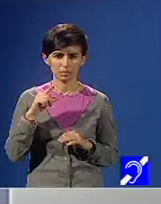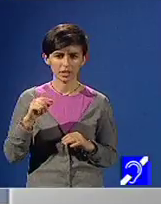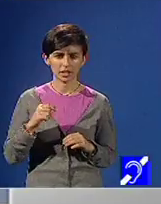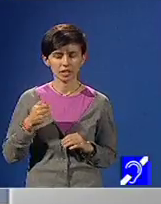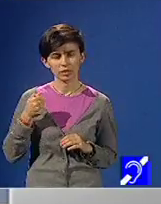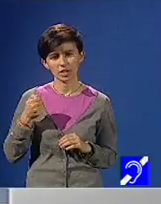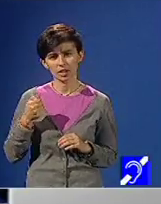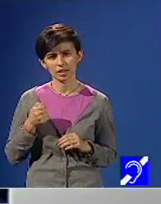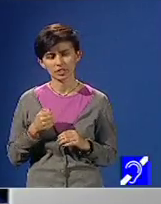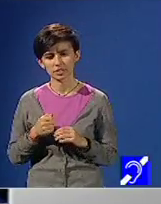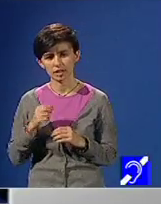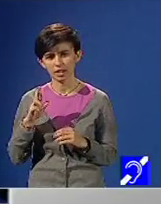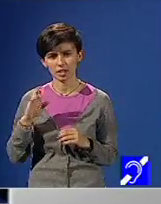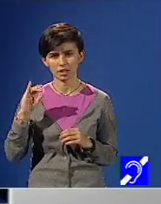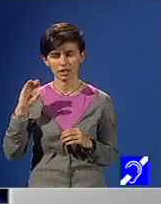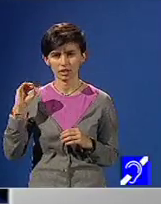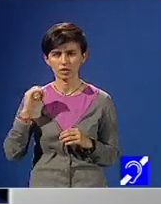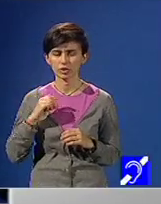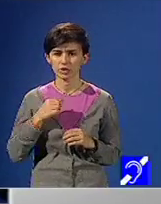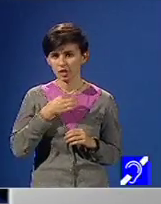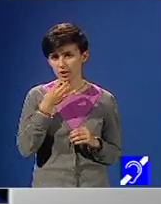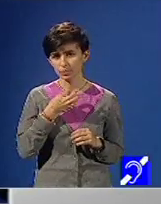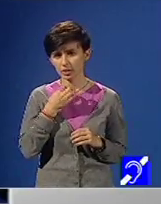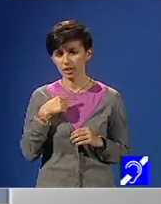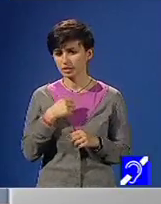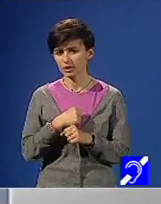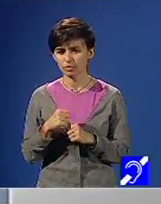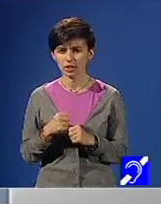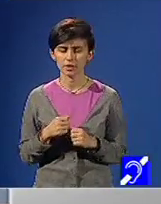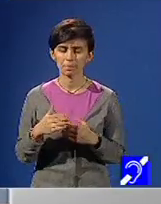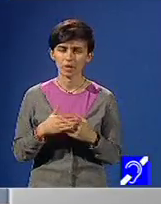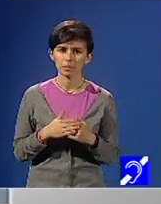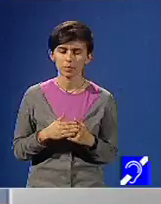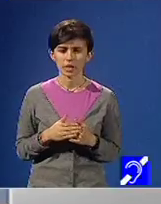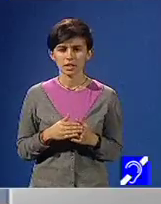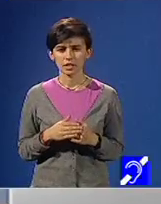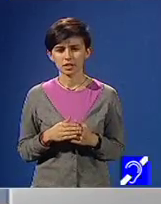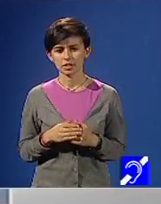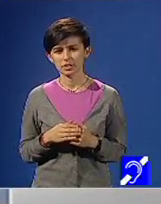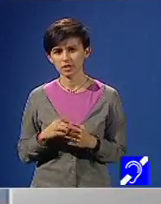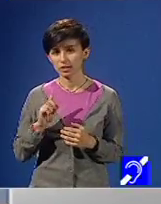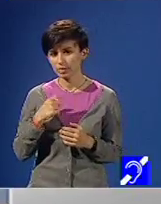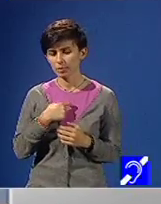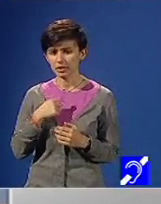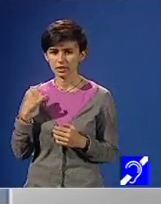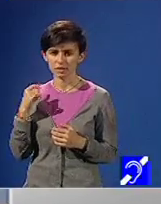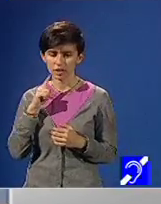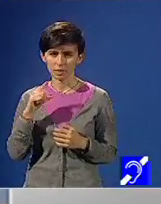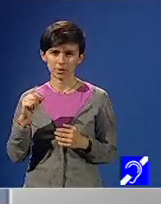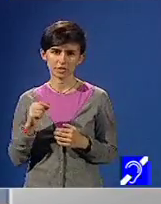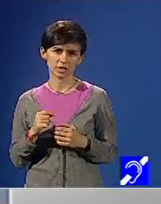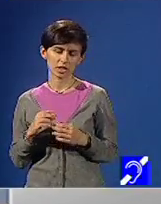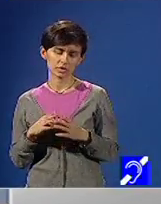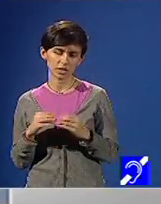spunea că e foarte aproape ca delegația României, plecarea delegației României să fie pusă în pericol datorită lipsei de fonduri. Vine acum această campanie